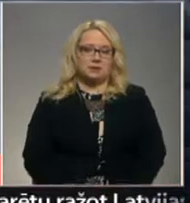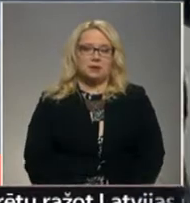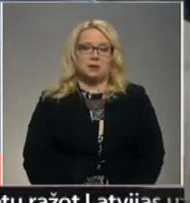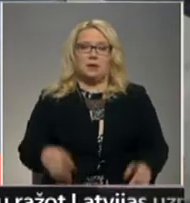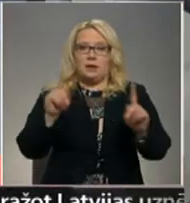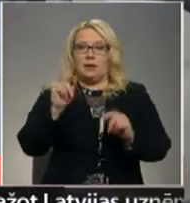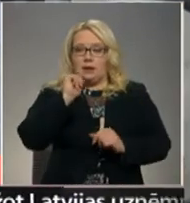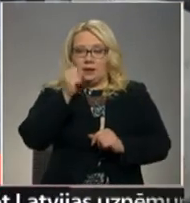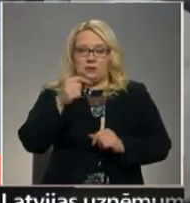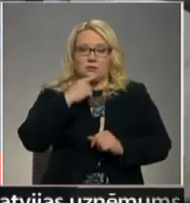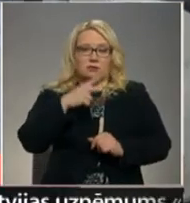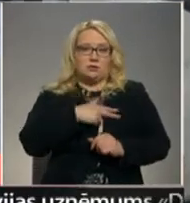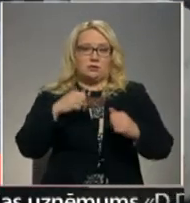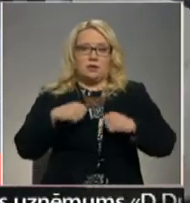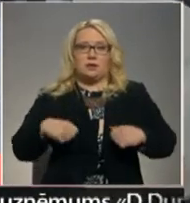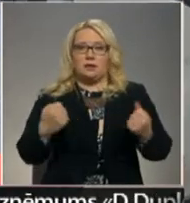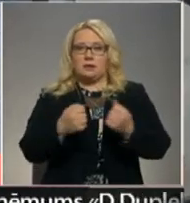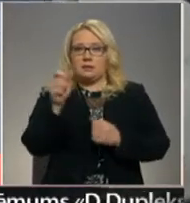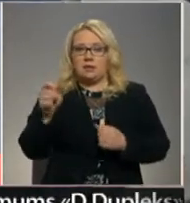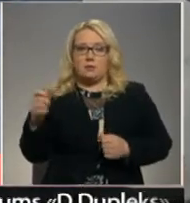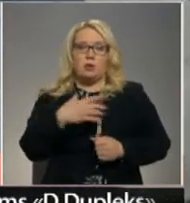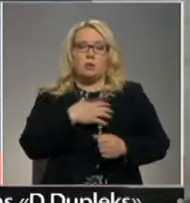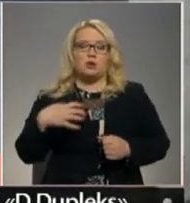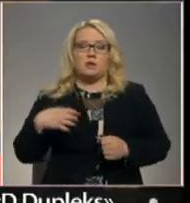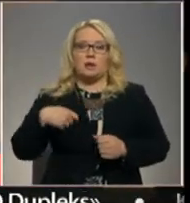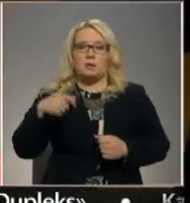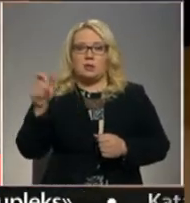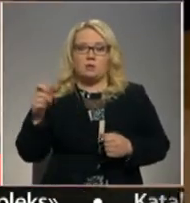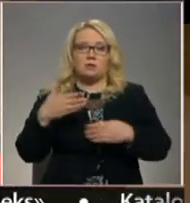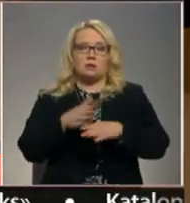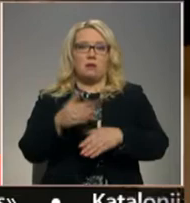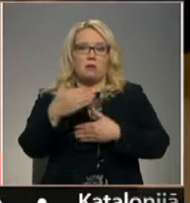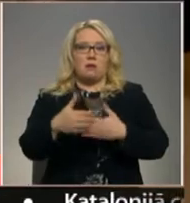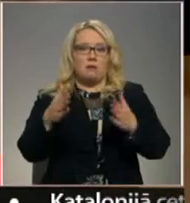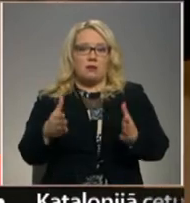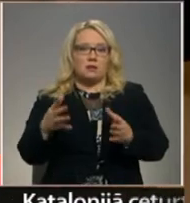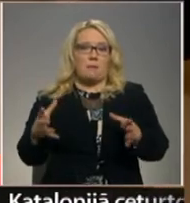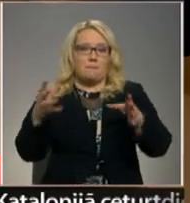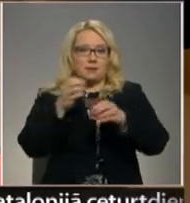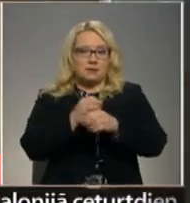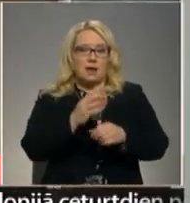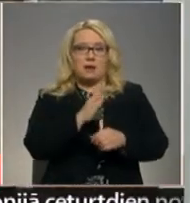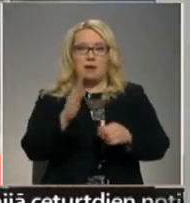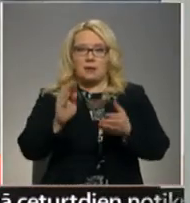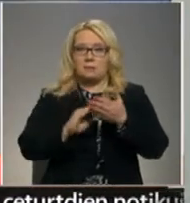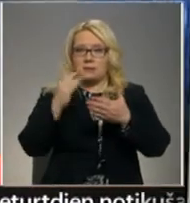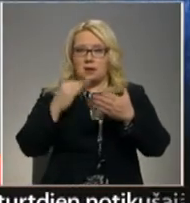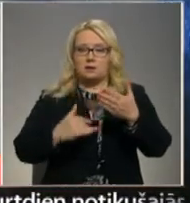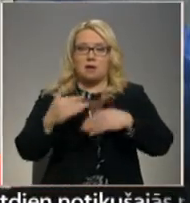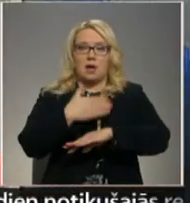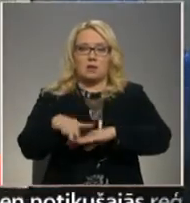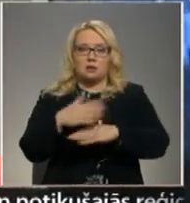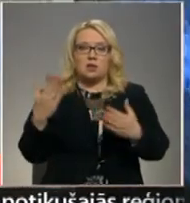Ir rīts un Cēsu sociālā dienesta darbinieka un pašvaldības deputāti sadala kastes ar paciņām. Katram ir saraksts ar adresēm, uz